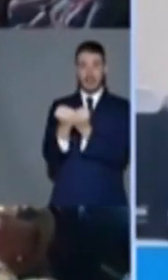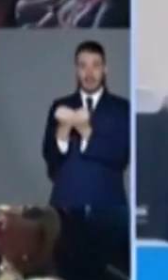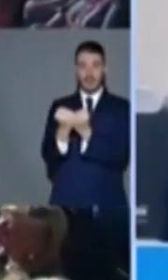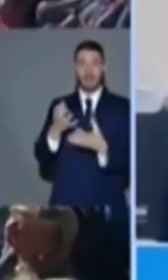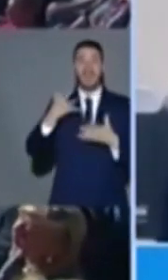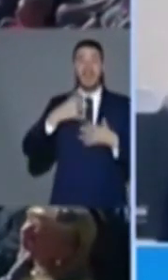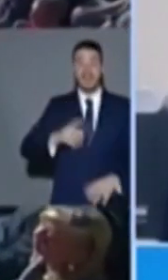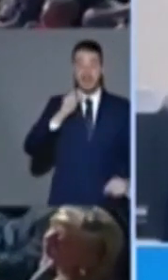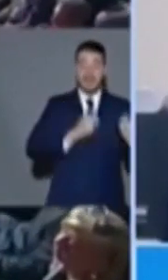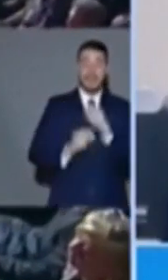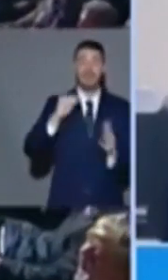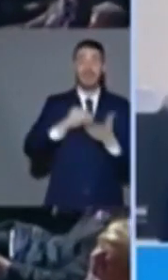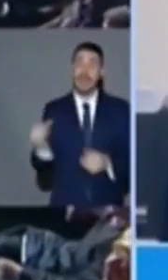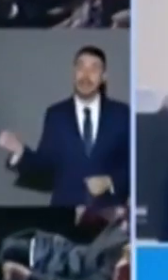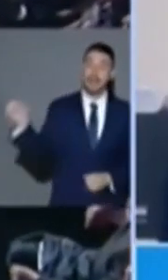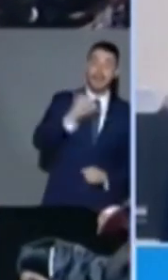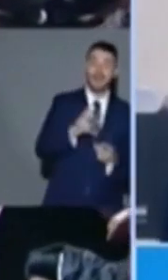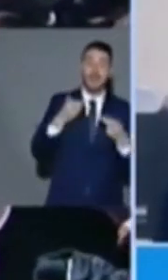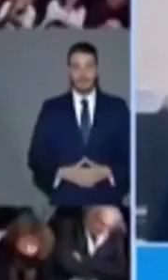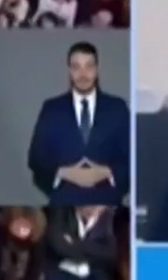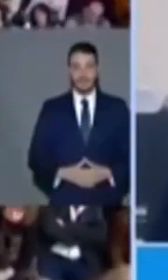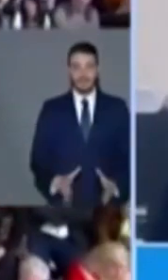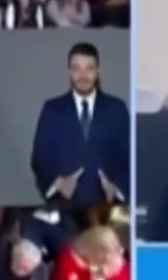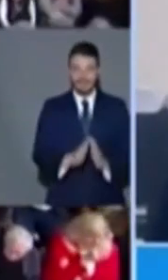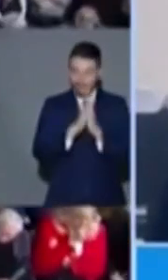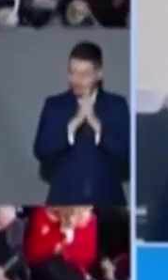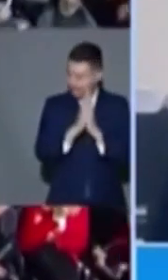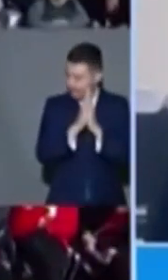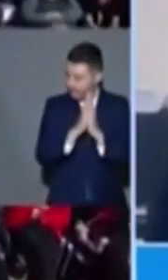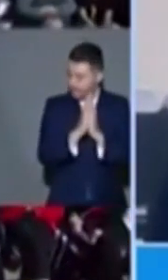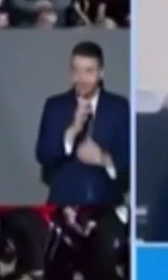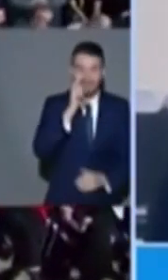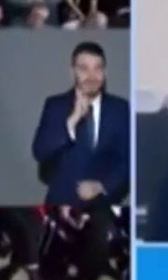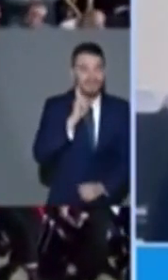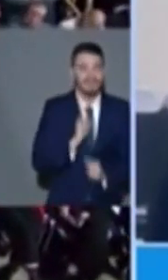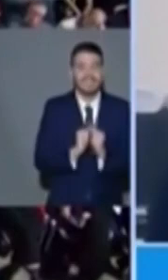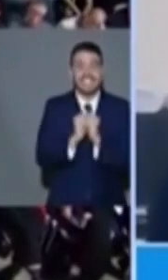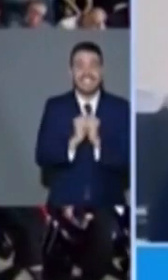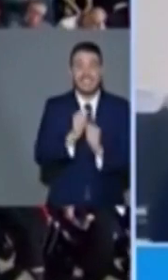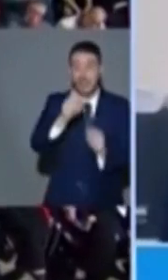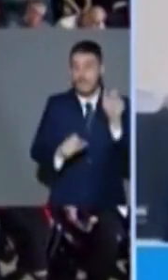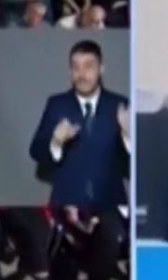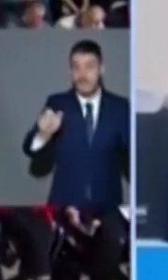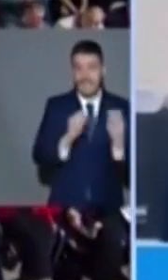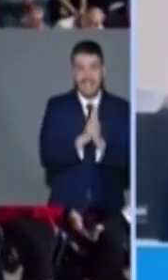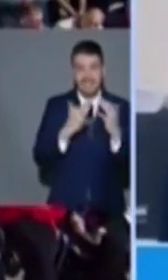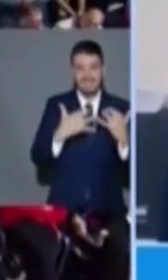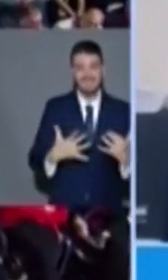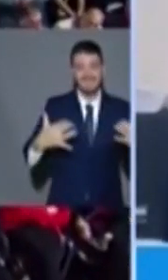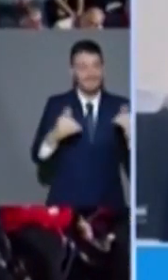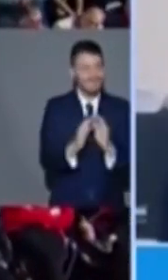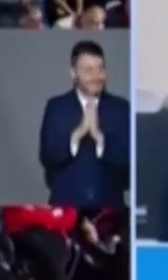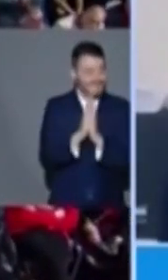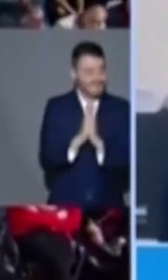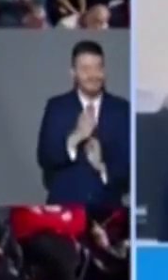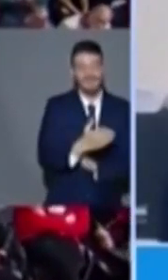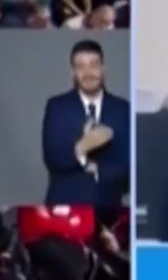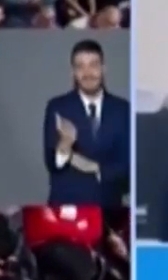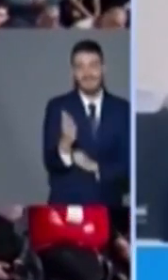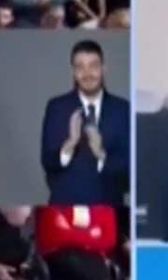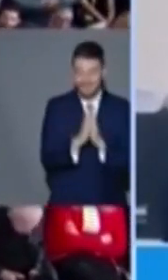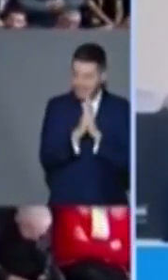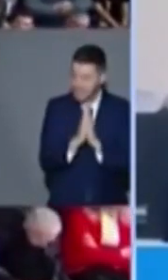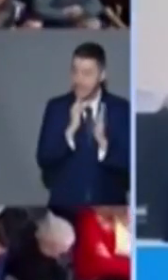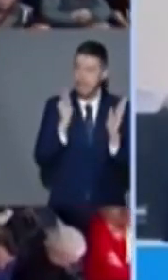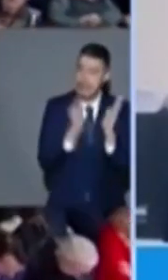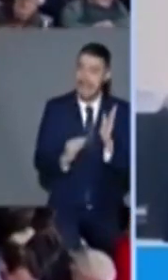θα το δούμε και πώς θα δουλέψει βεβαίως στις ευρωεκλογές ενδεχομένως, ως πρώτο μεγάλο στοίχημα εκεί που θα δείξει ξεκάθαρα